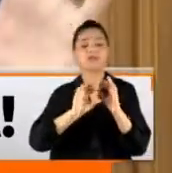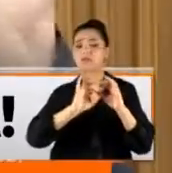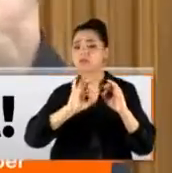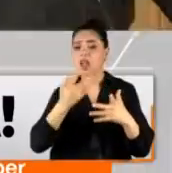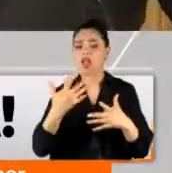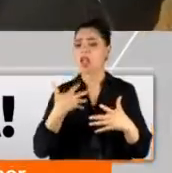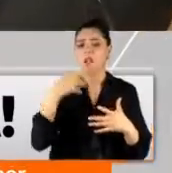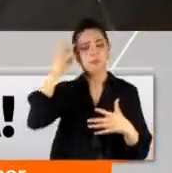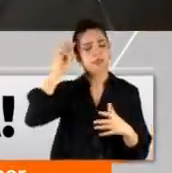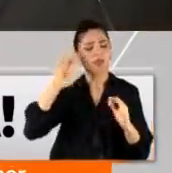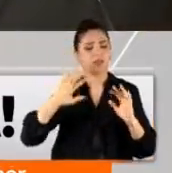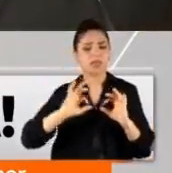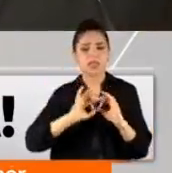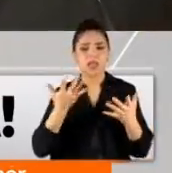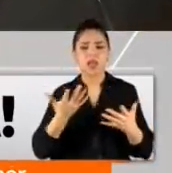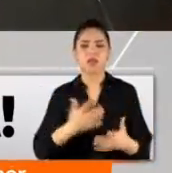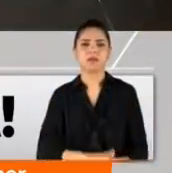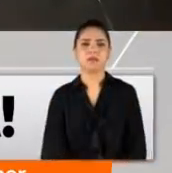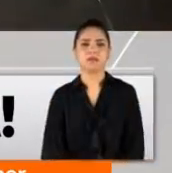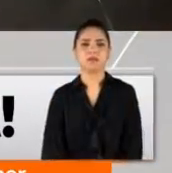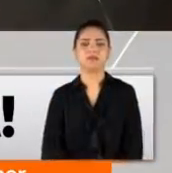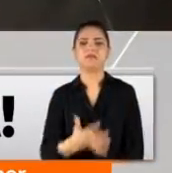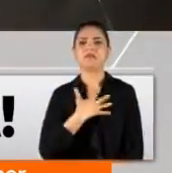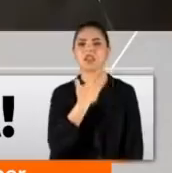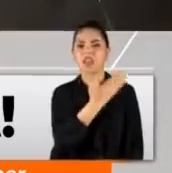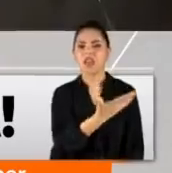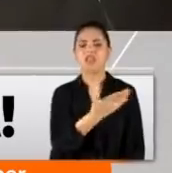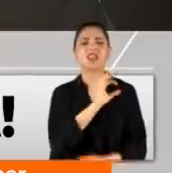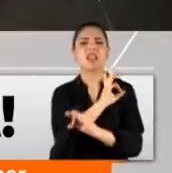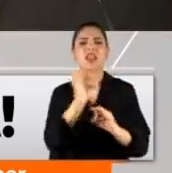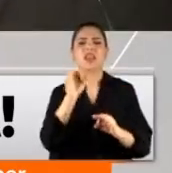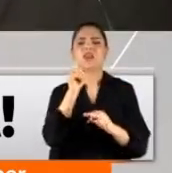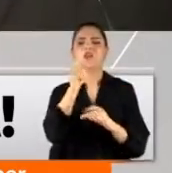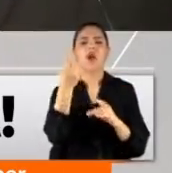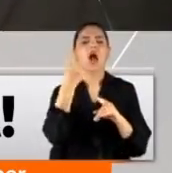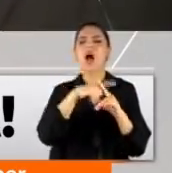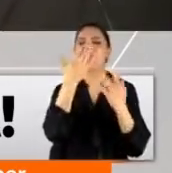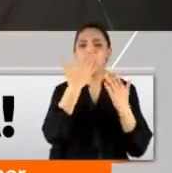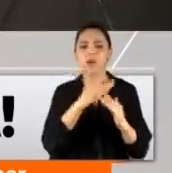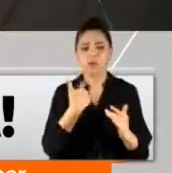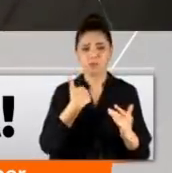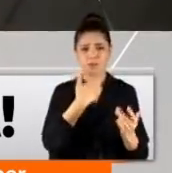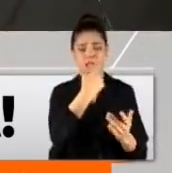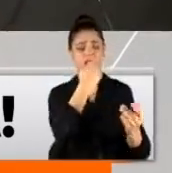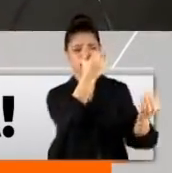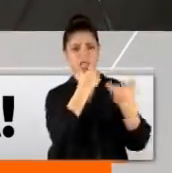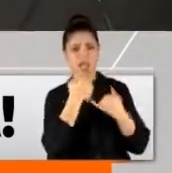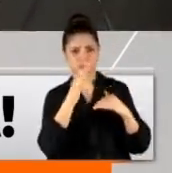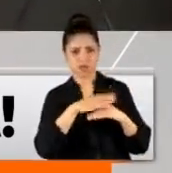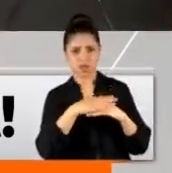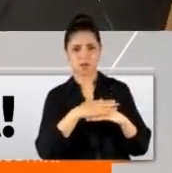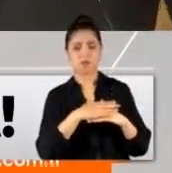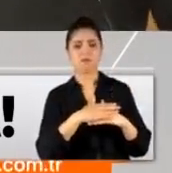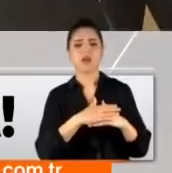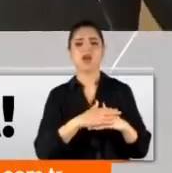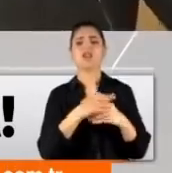bir psikolojidir? Vefasız, vasıfsız ve vakursuz bir şahsiyetin bize söz söylemesi